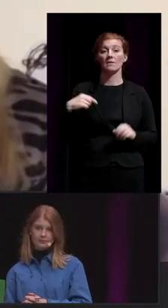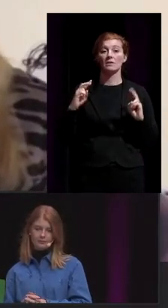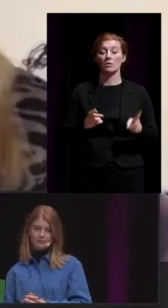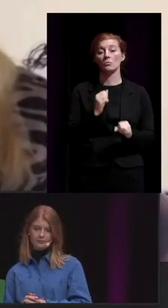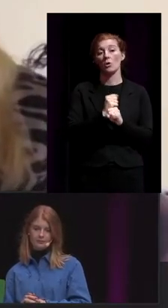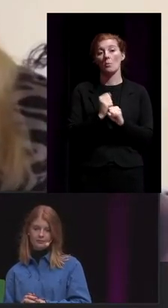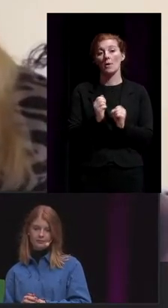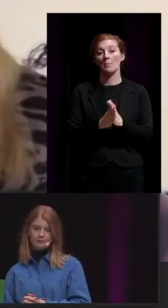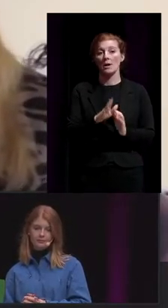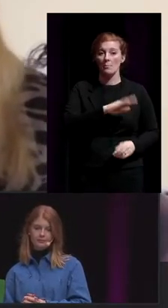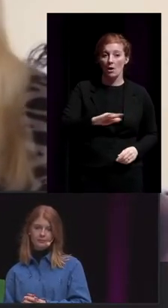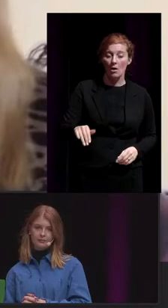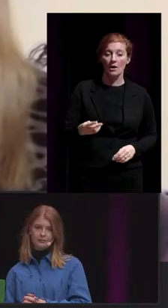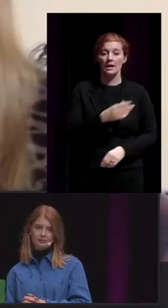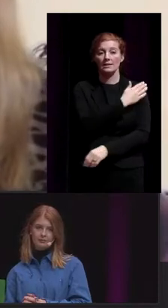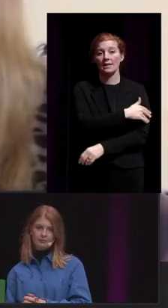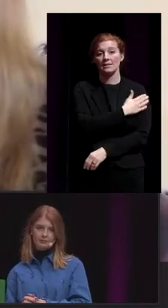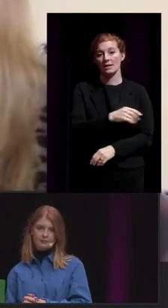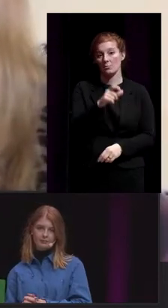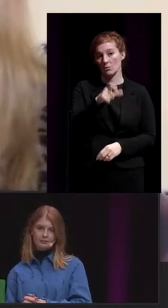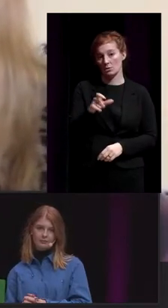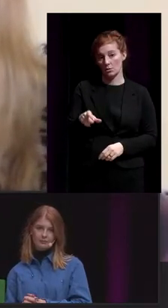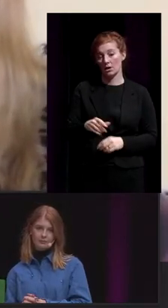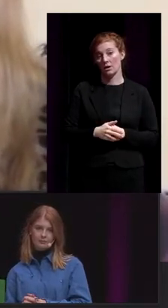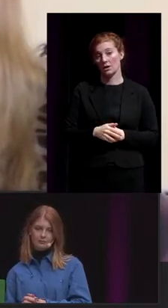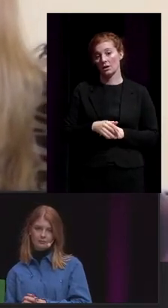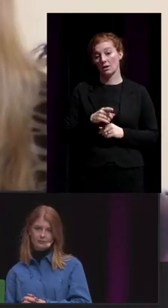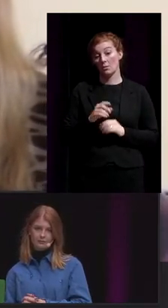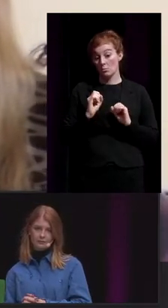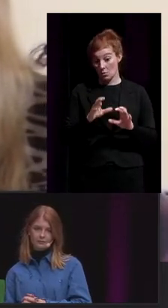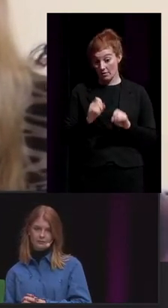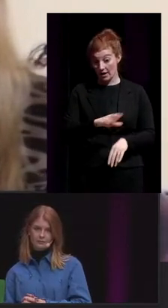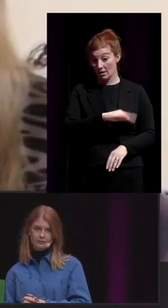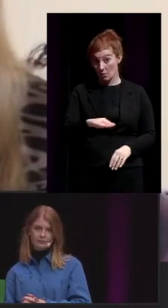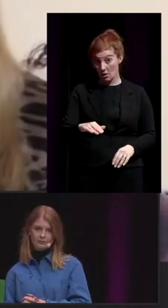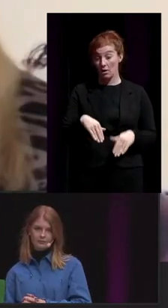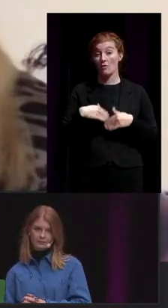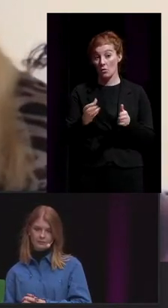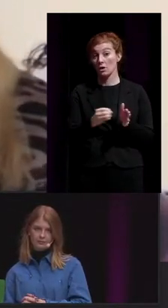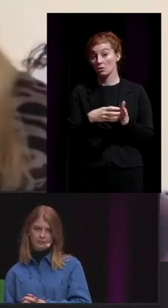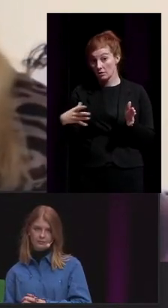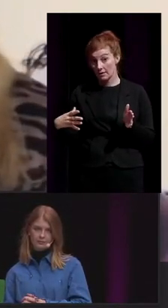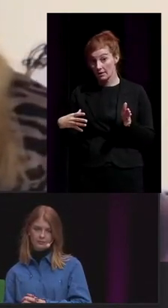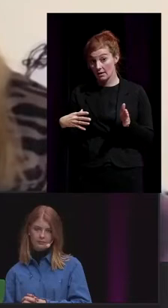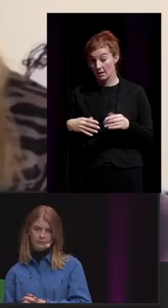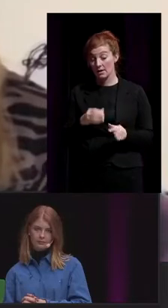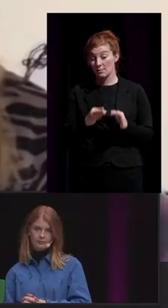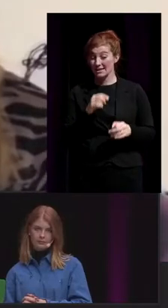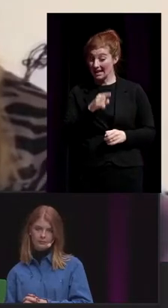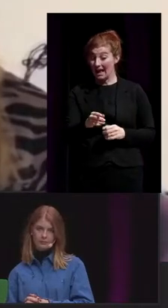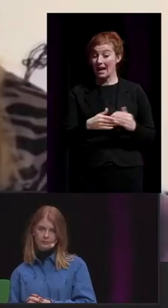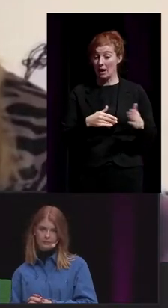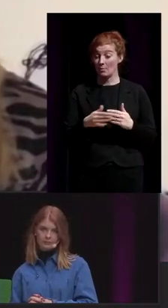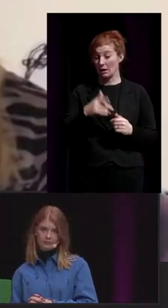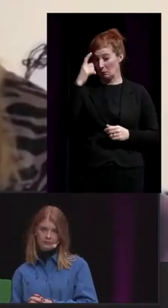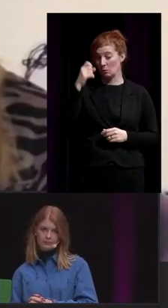med barn eller tjänstepersoner, att men vad berör det här barn? Får det konsekvenser för barn? Just det här arbetet tror jag är